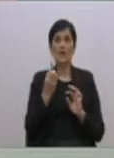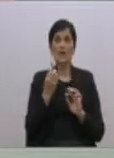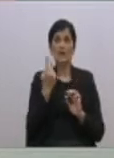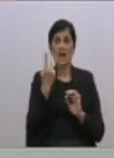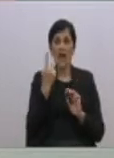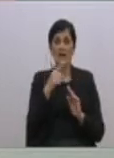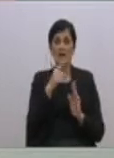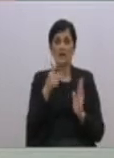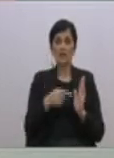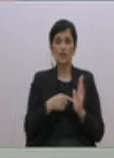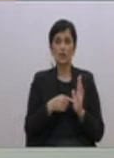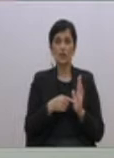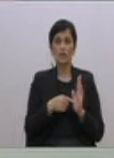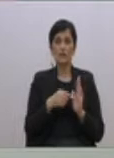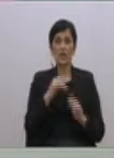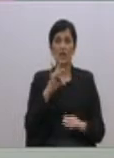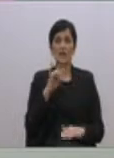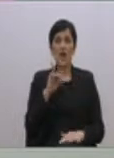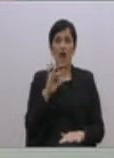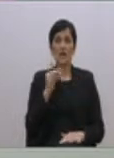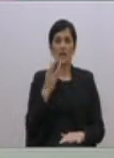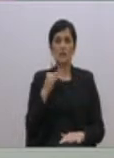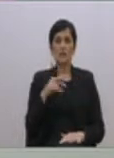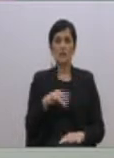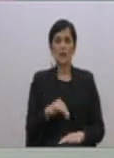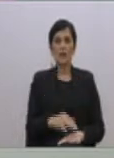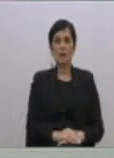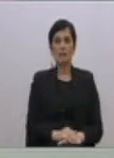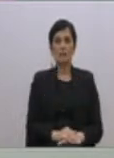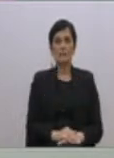კითხვა, მშვიდობოთ ალექსანდრე აქუეშვილი.